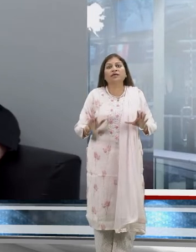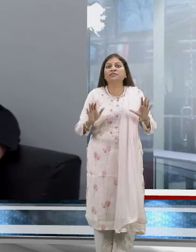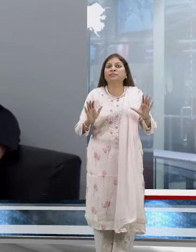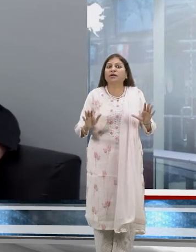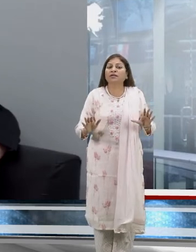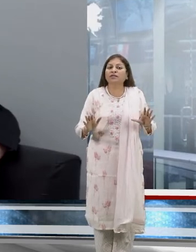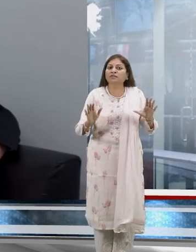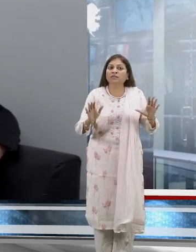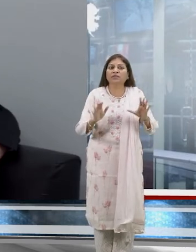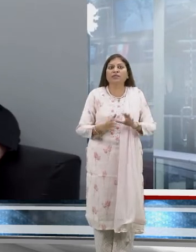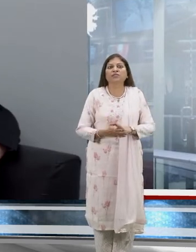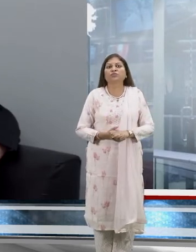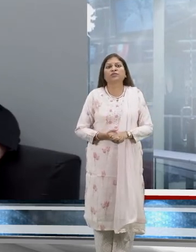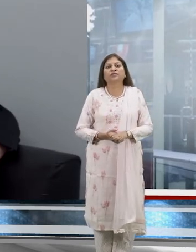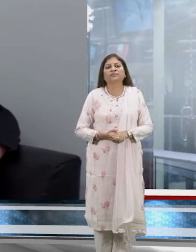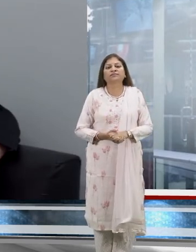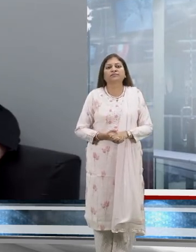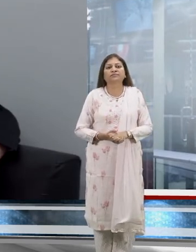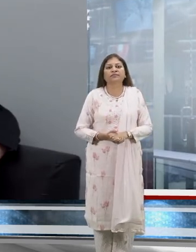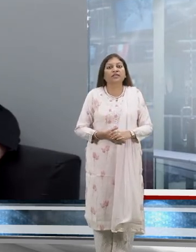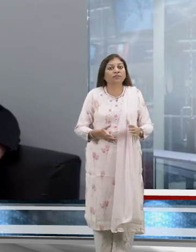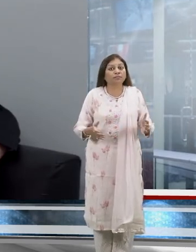बार जान से मारने की धमकियां मिल चुकी थी,